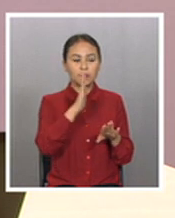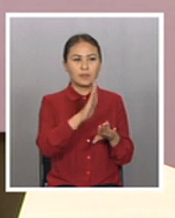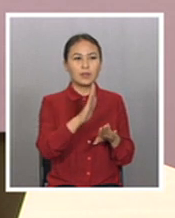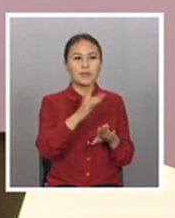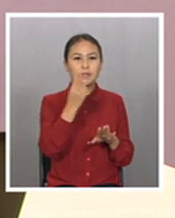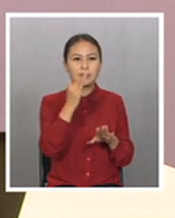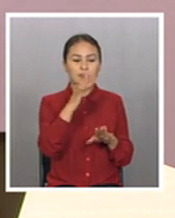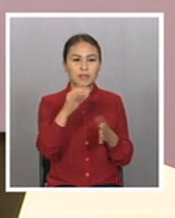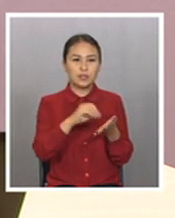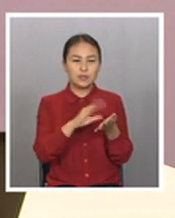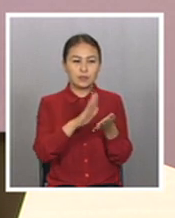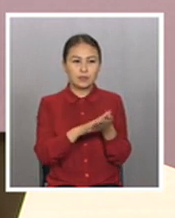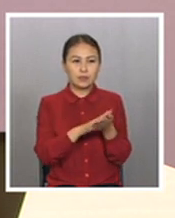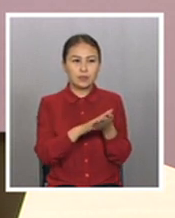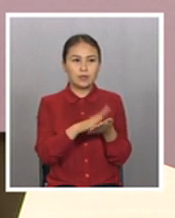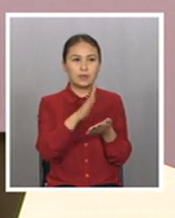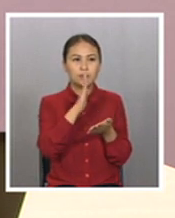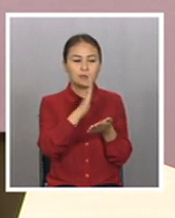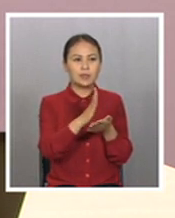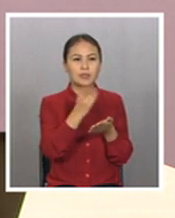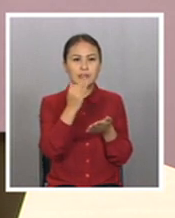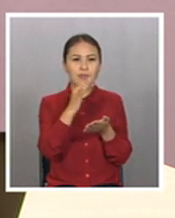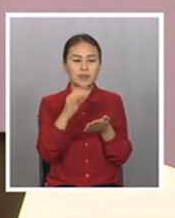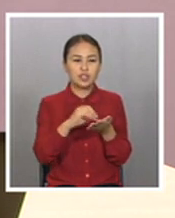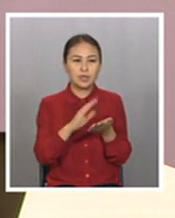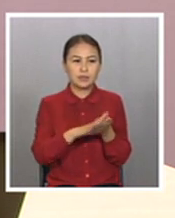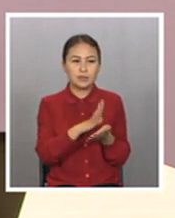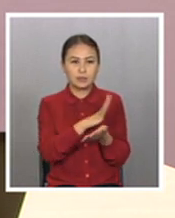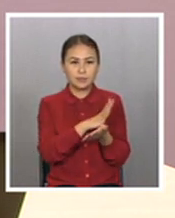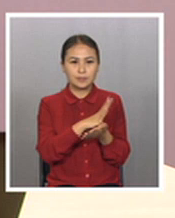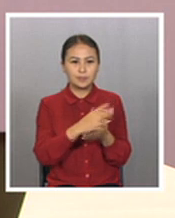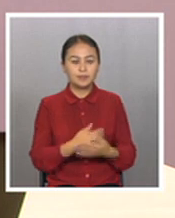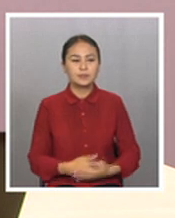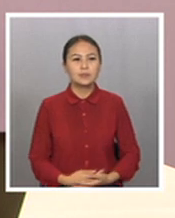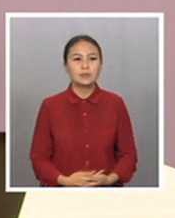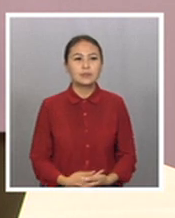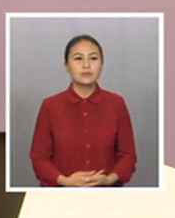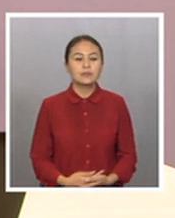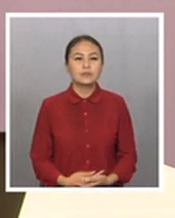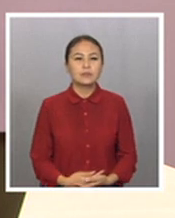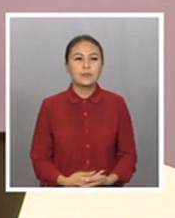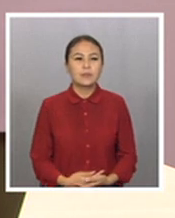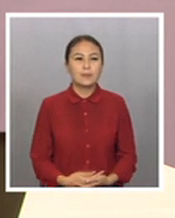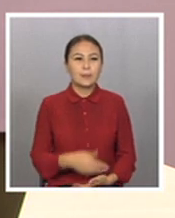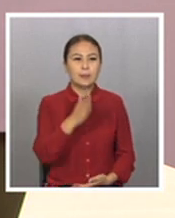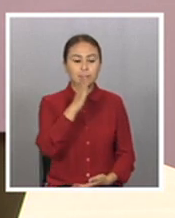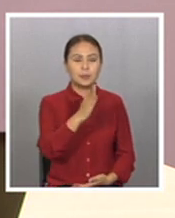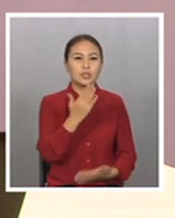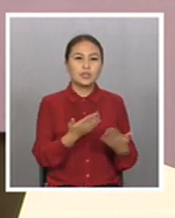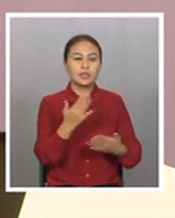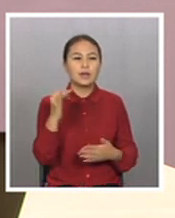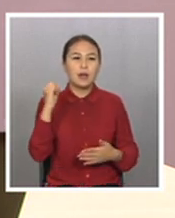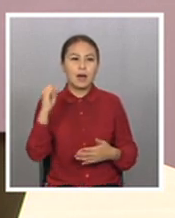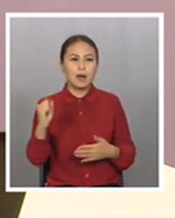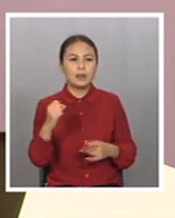цифры тиісті. 5 цифрын жаздық. Енді В және А